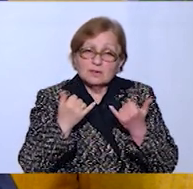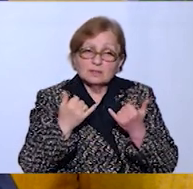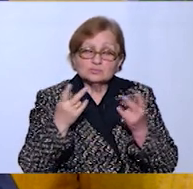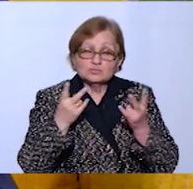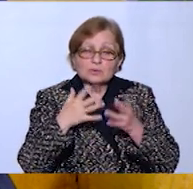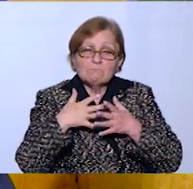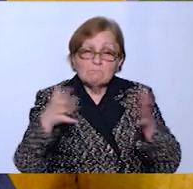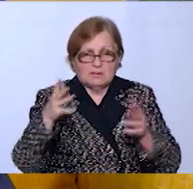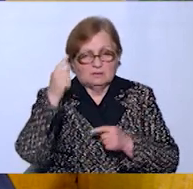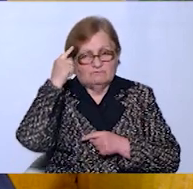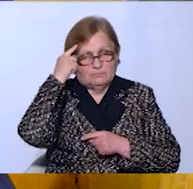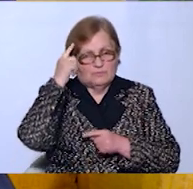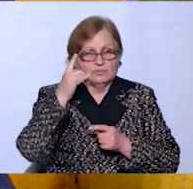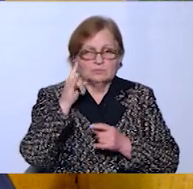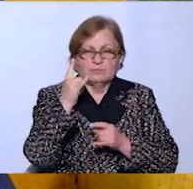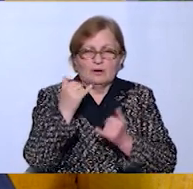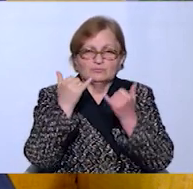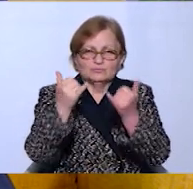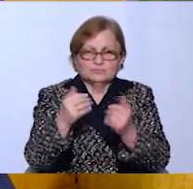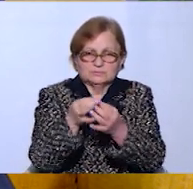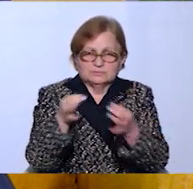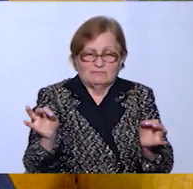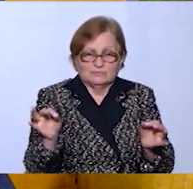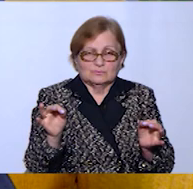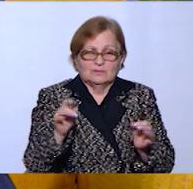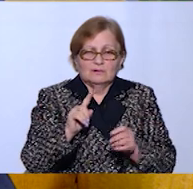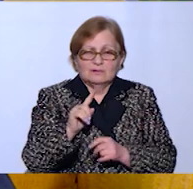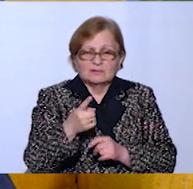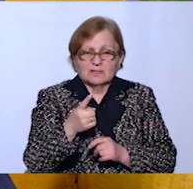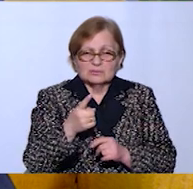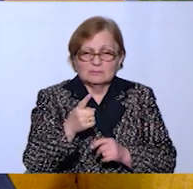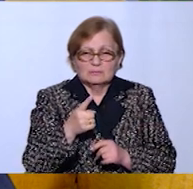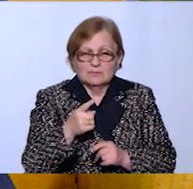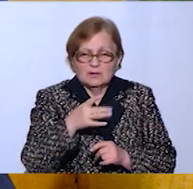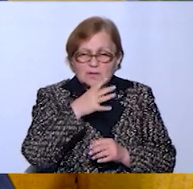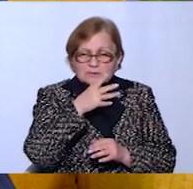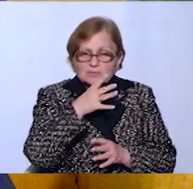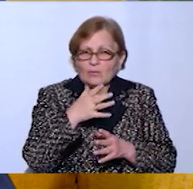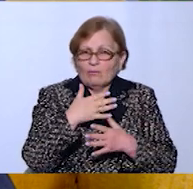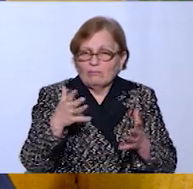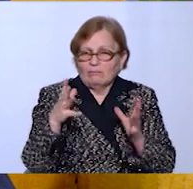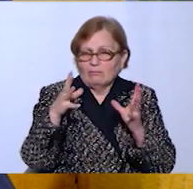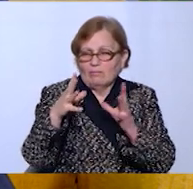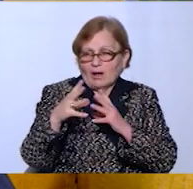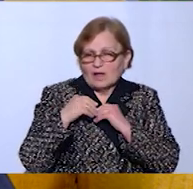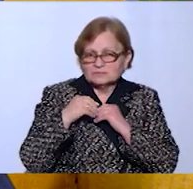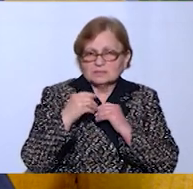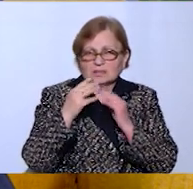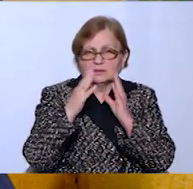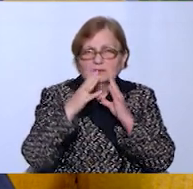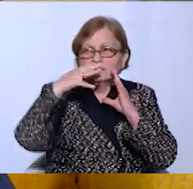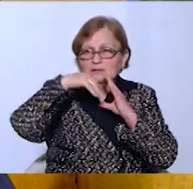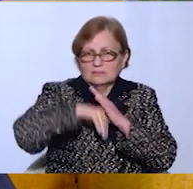ყოფნას, რაც სამწუხაროდ საკმაოდ უჩვეულო არის ობიექტური მიზეზები თანამედროვე ოჯახებისთვის და გასაკვირია, მაგრამ არ